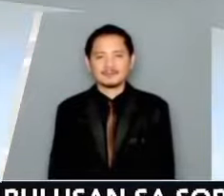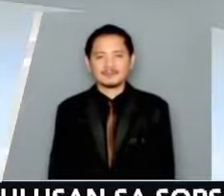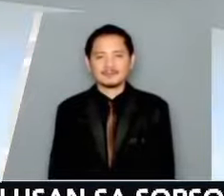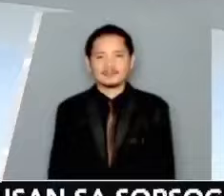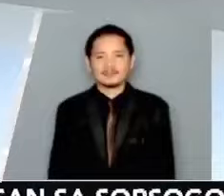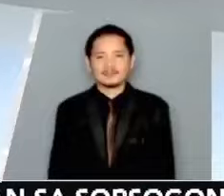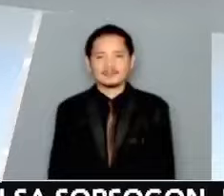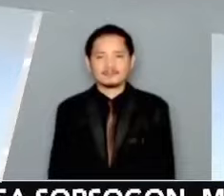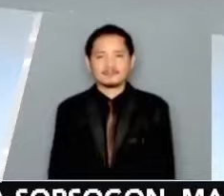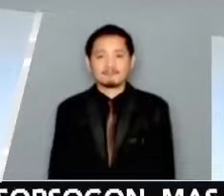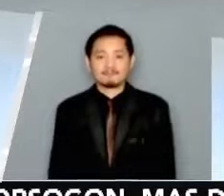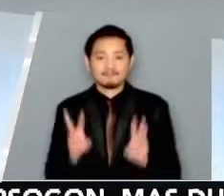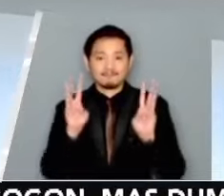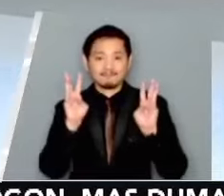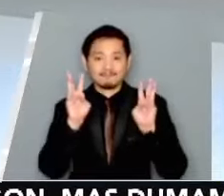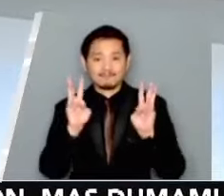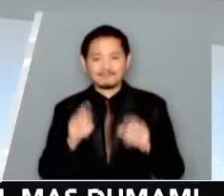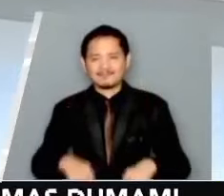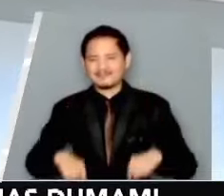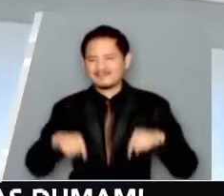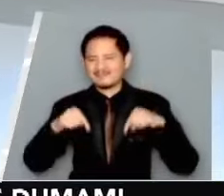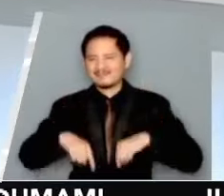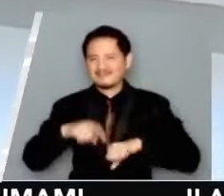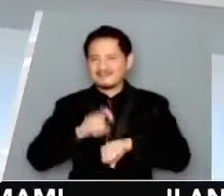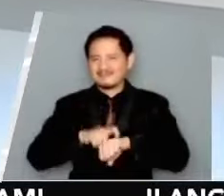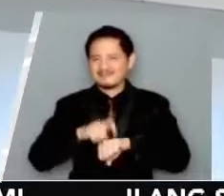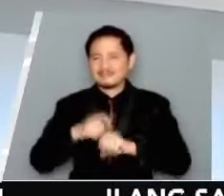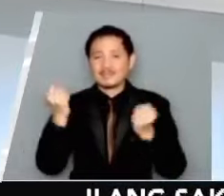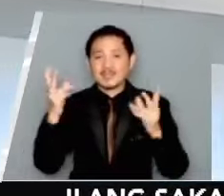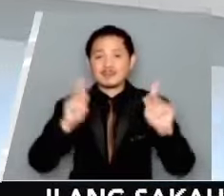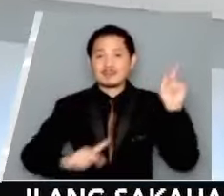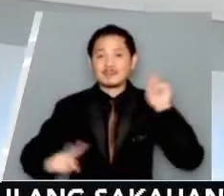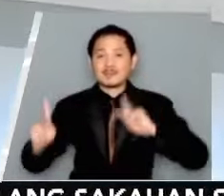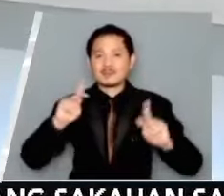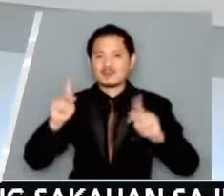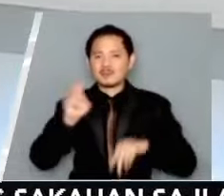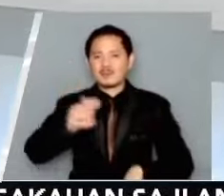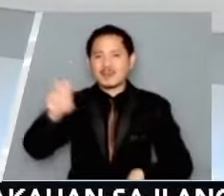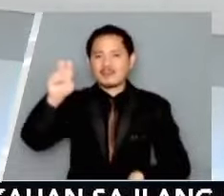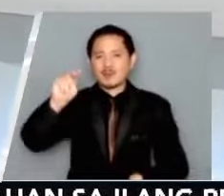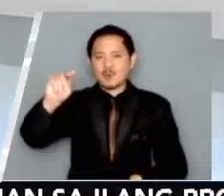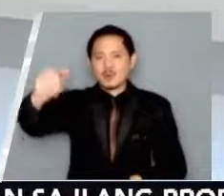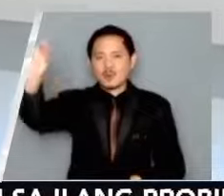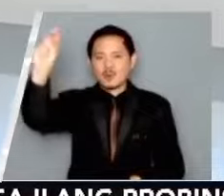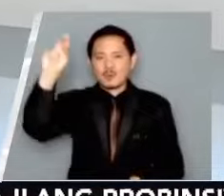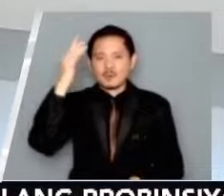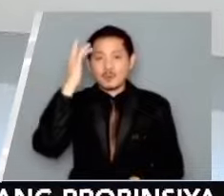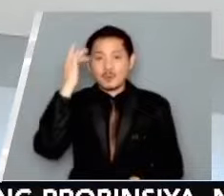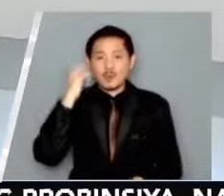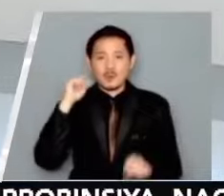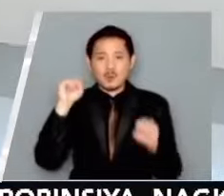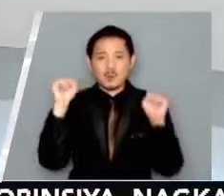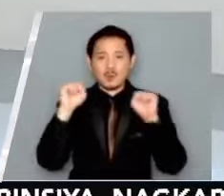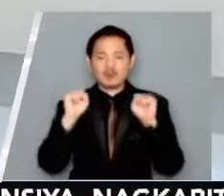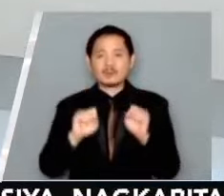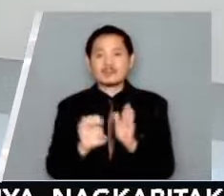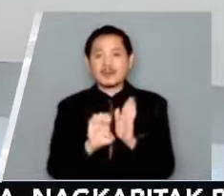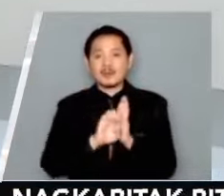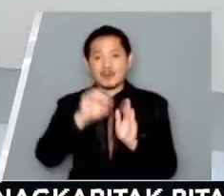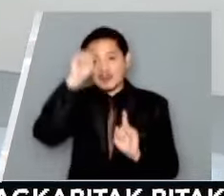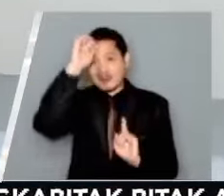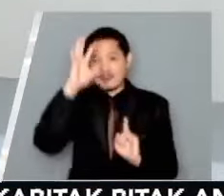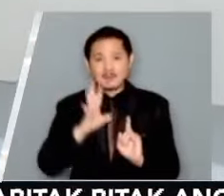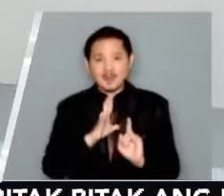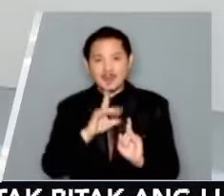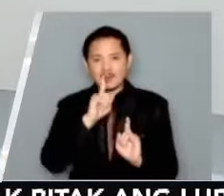Kapag ganito pong season, marami ang bumabiyahe pa norte para sa malamig na klima. Kaya nga, gaya na lang isang lalaki na tagumpay na naakyat ang tourist spot